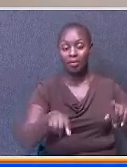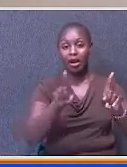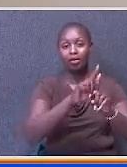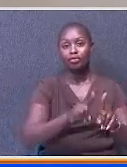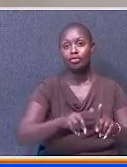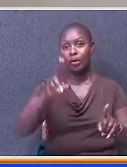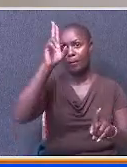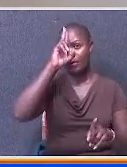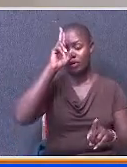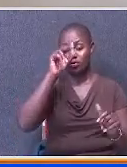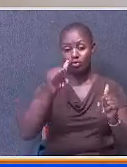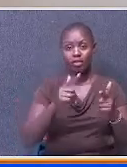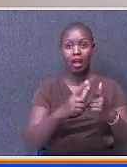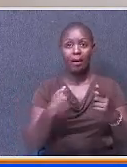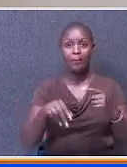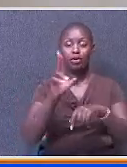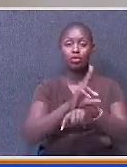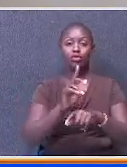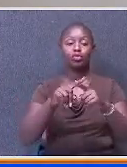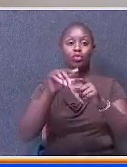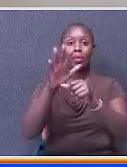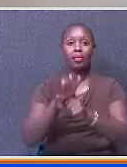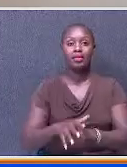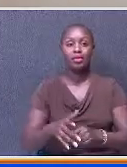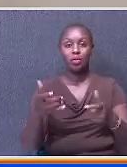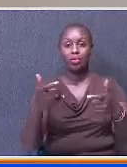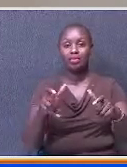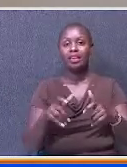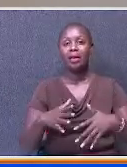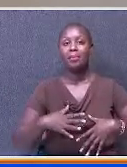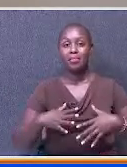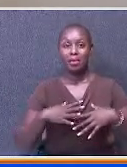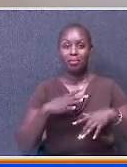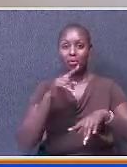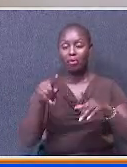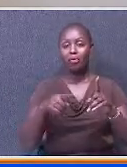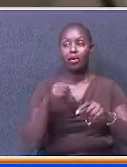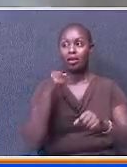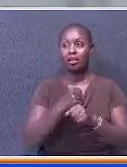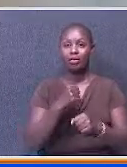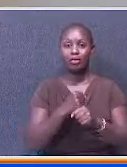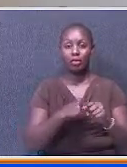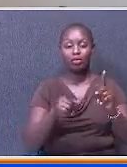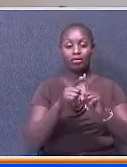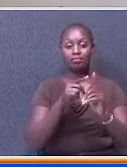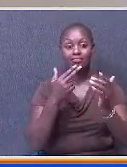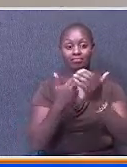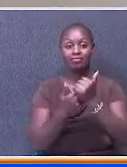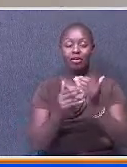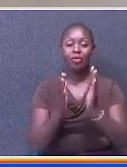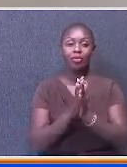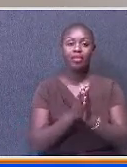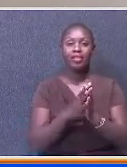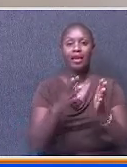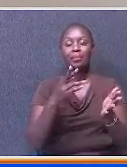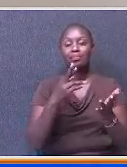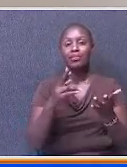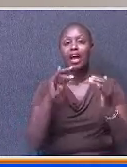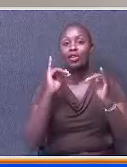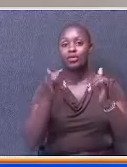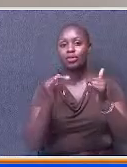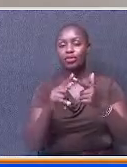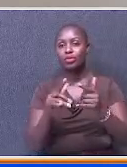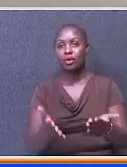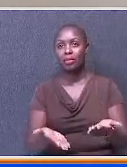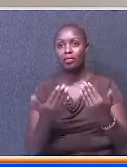ambayo imekuwa ikishtumiwa vikali kwa kuwanyanyasa wanahabari wanapotekeleza majukumu yao, imeahidi kushirikiana na wadau katika sekta ya habari kuboresha